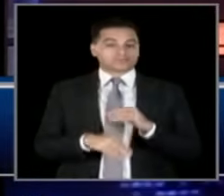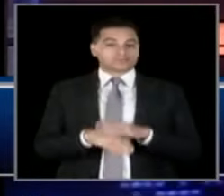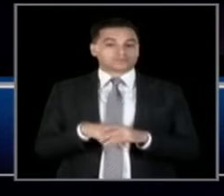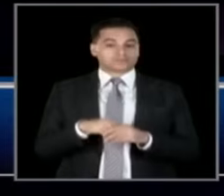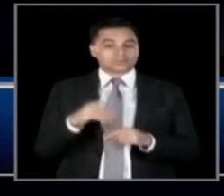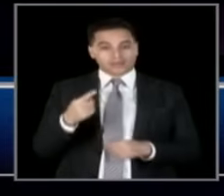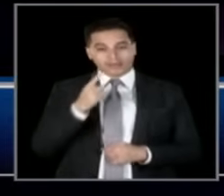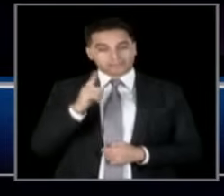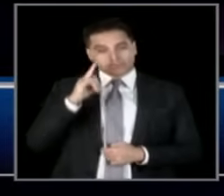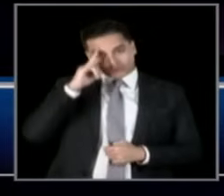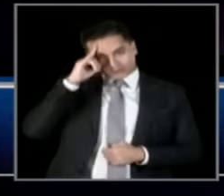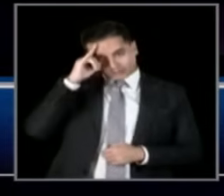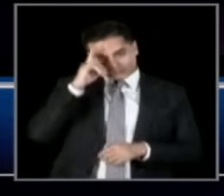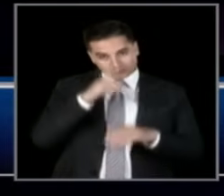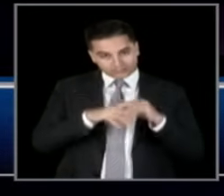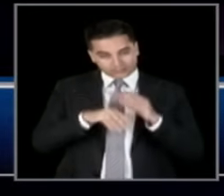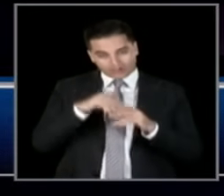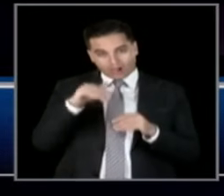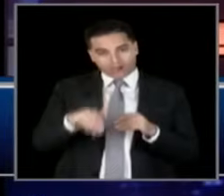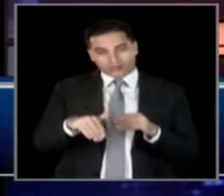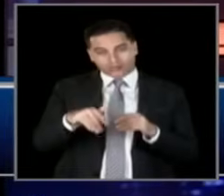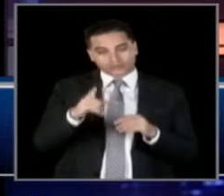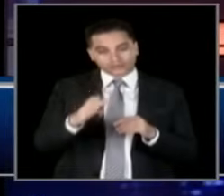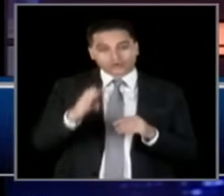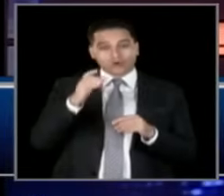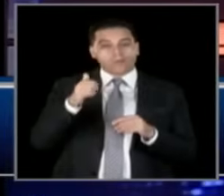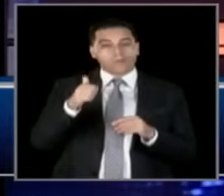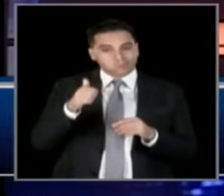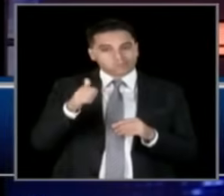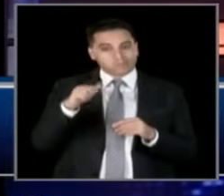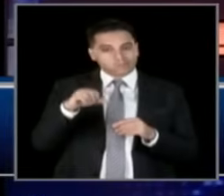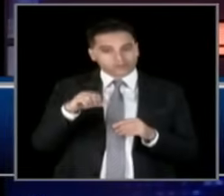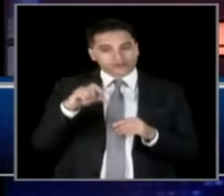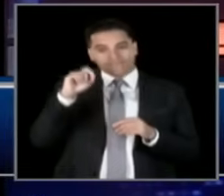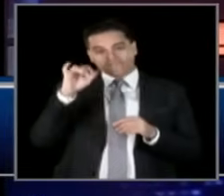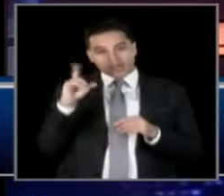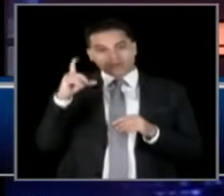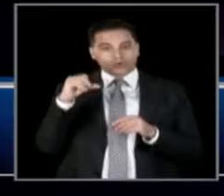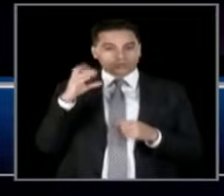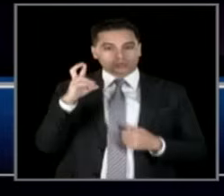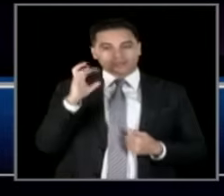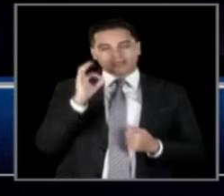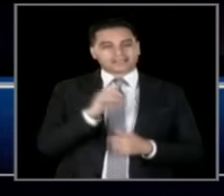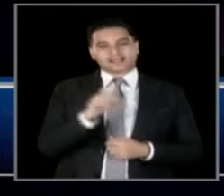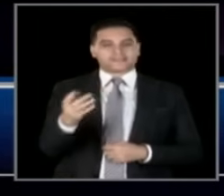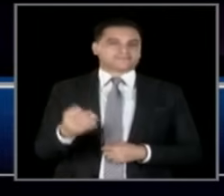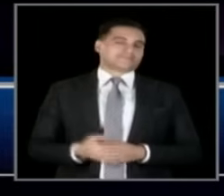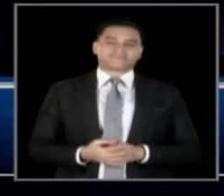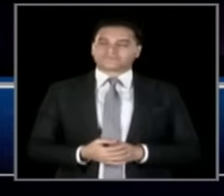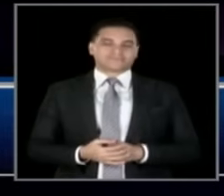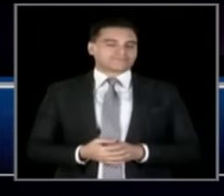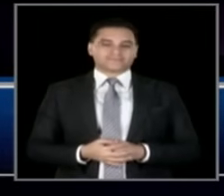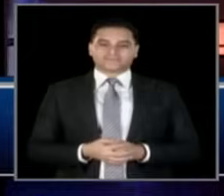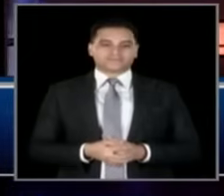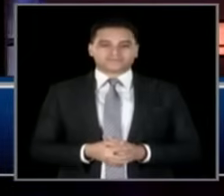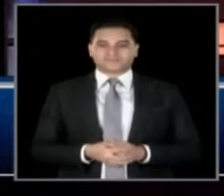أصل ده مش تخمينة، ده مش سؤال، تخمينة. فيروز؟ أكيد مش فيروز.